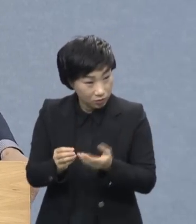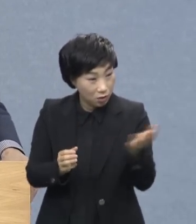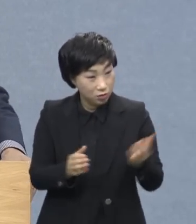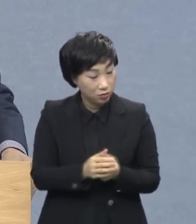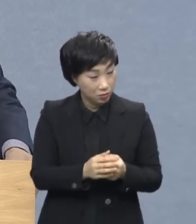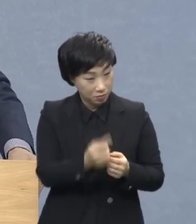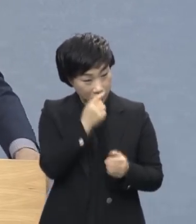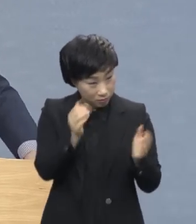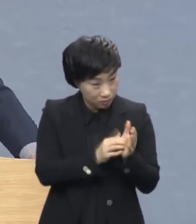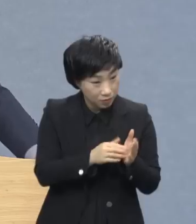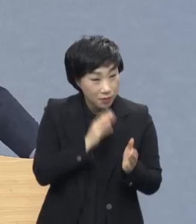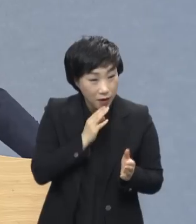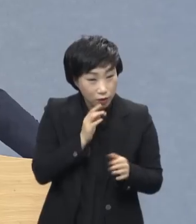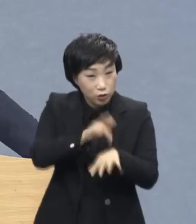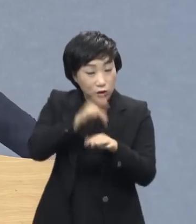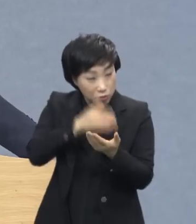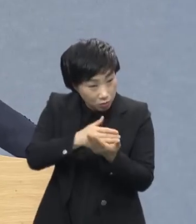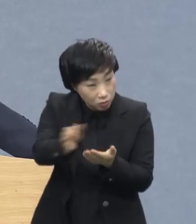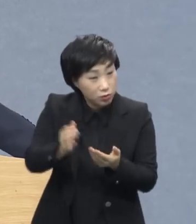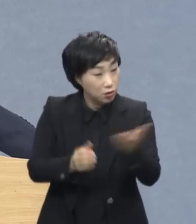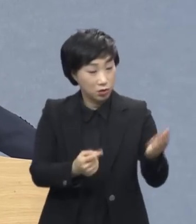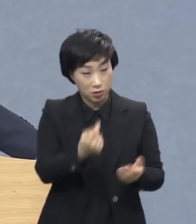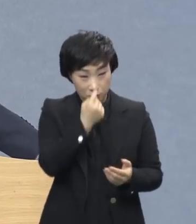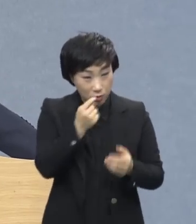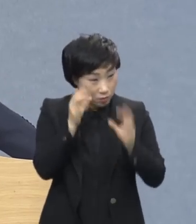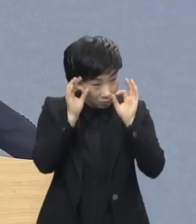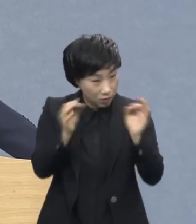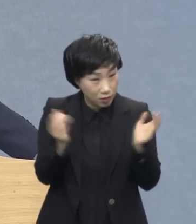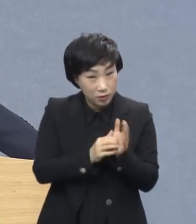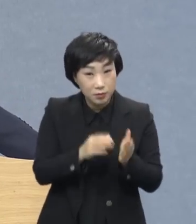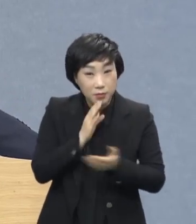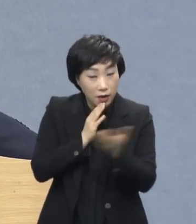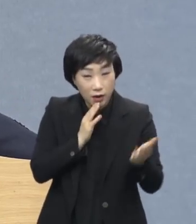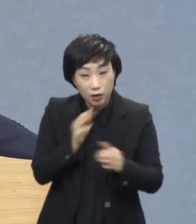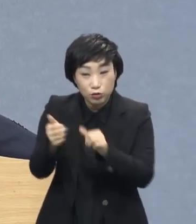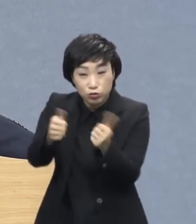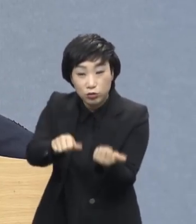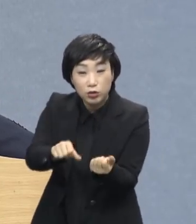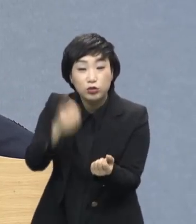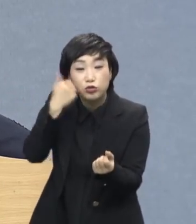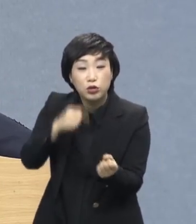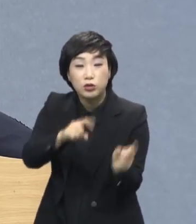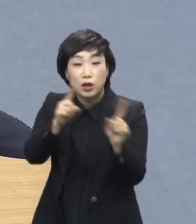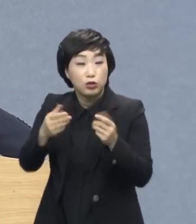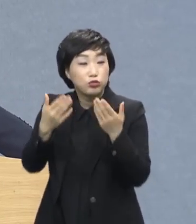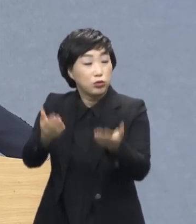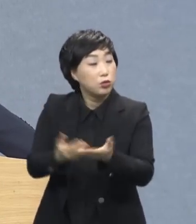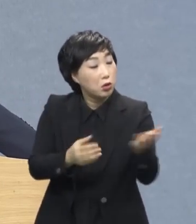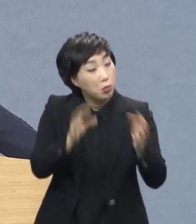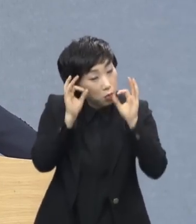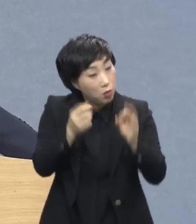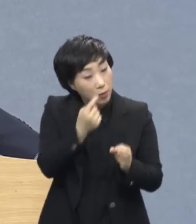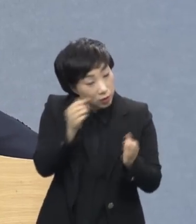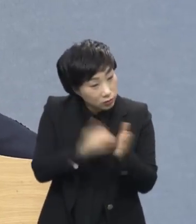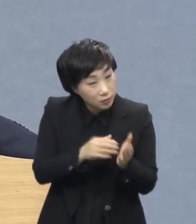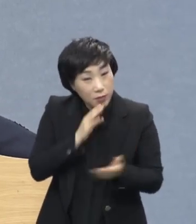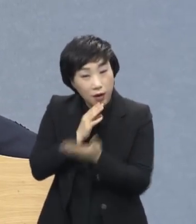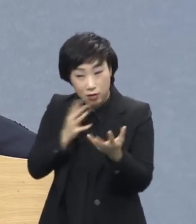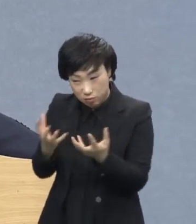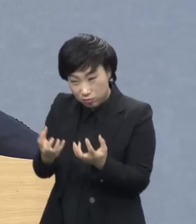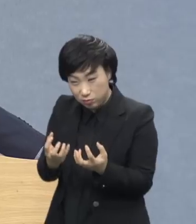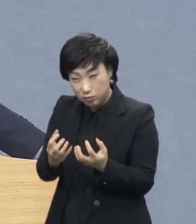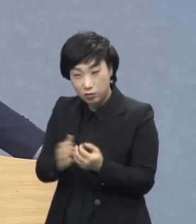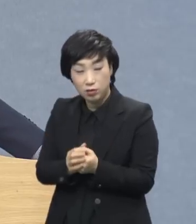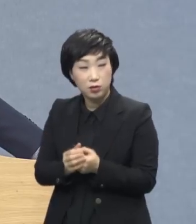배웠어. 귀신 쫓는 것도 배웠어. 죽은 자 살리는 것도 배웠어. 문둥이 고치는